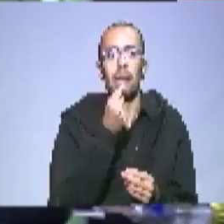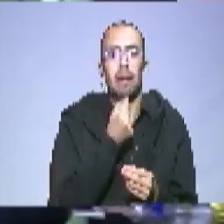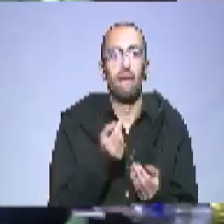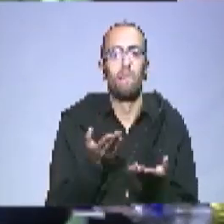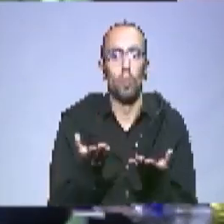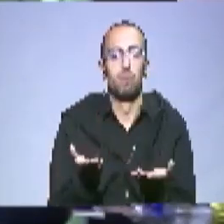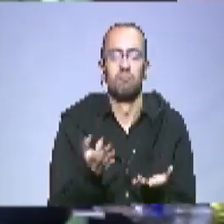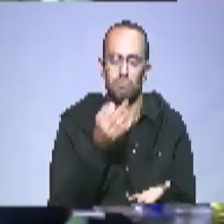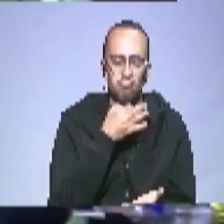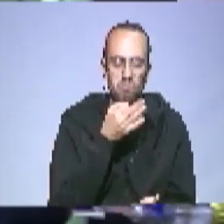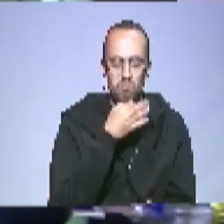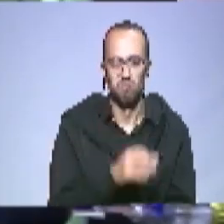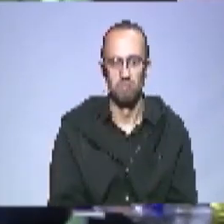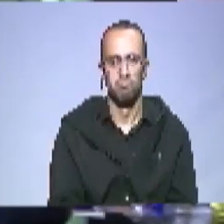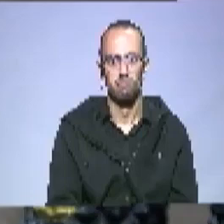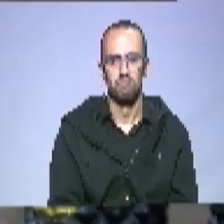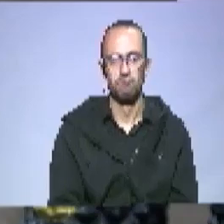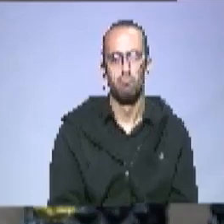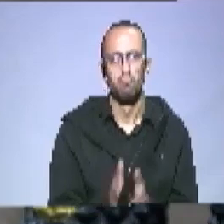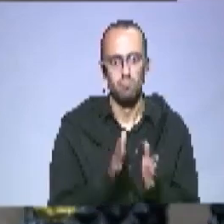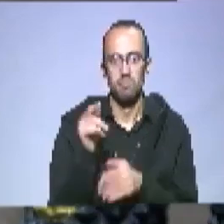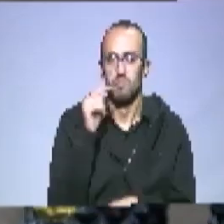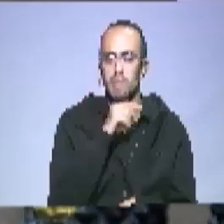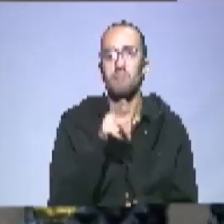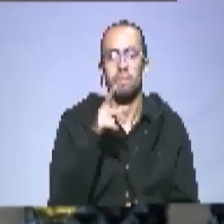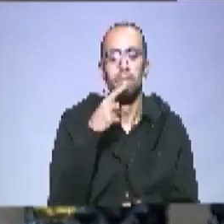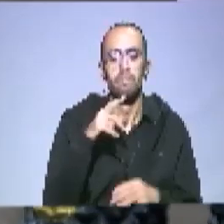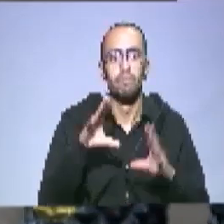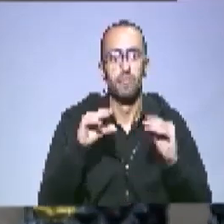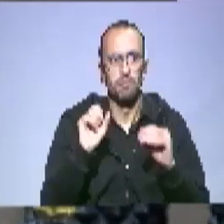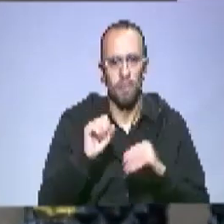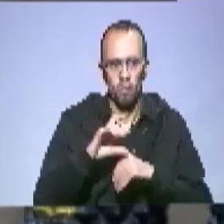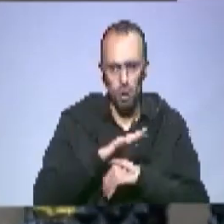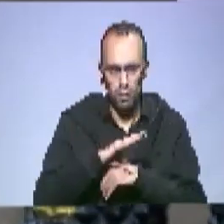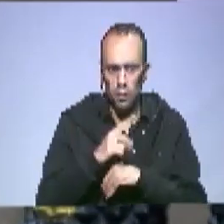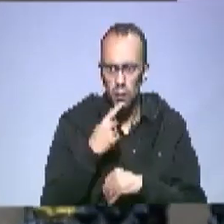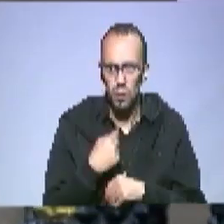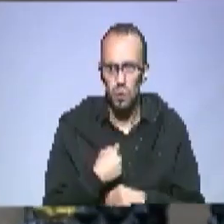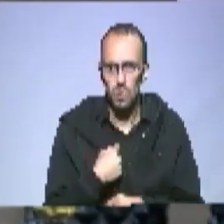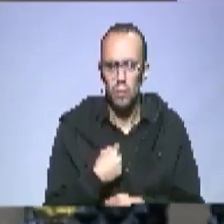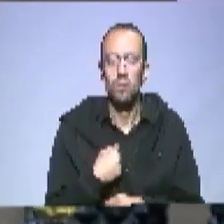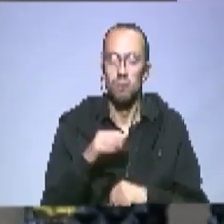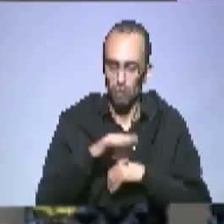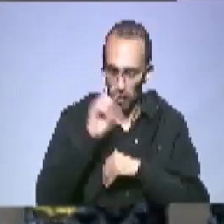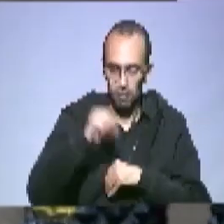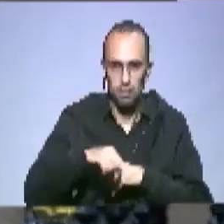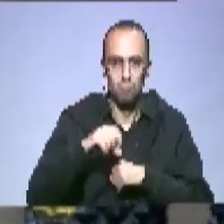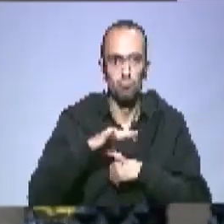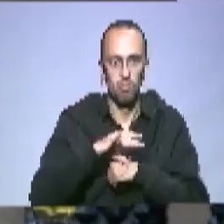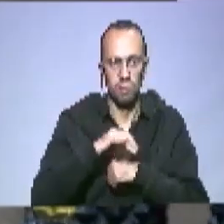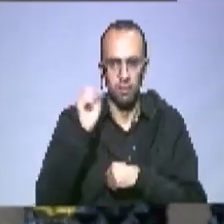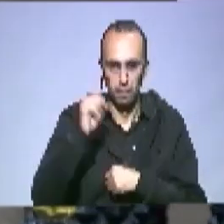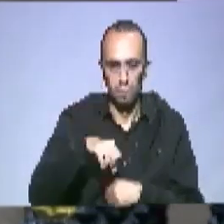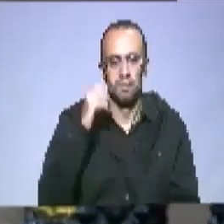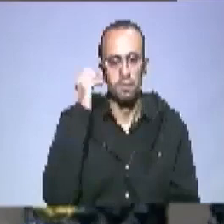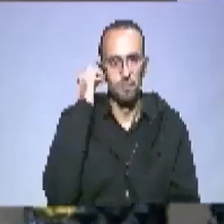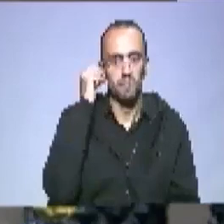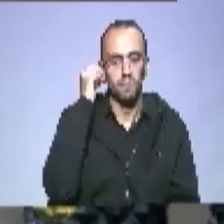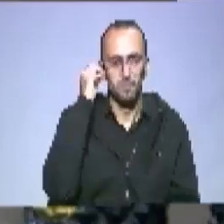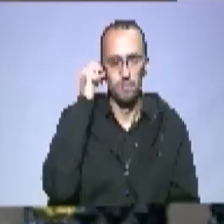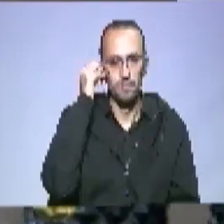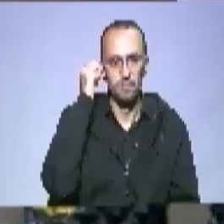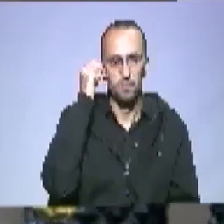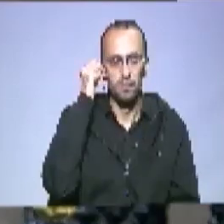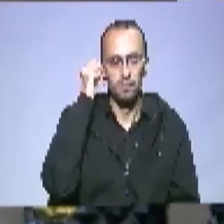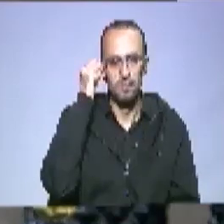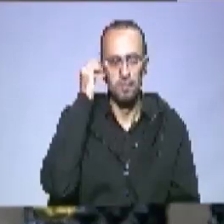ايه. جميل. دي كده كيكة البرتقان كنت قايل يا شيف. بالبرتقان. هنعملها بالبرتقان. طيب احنا